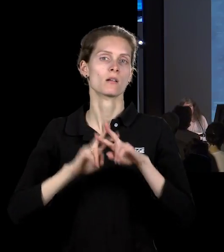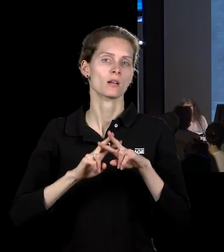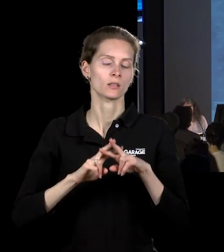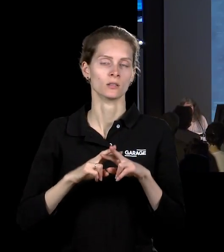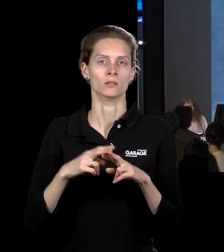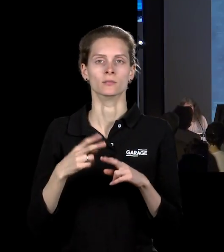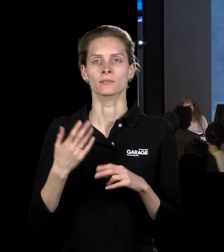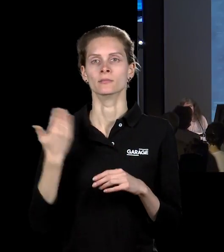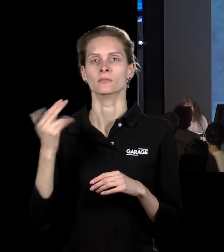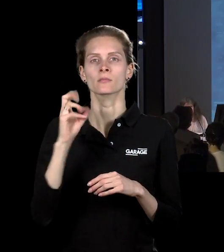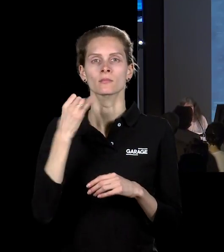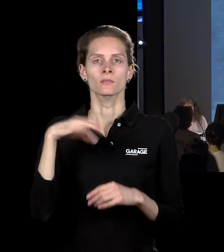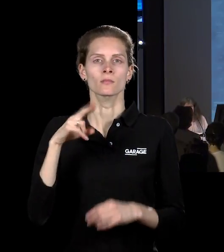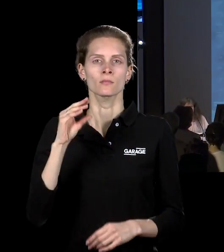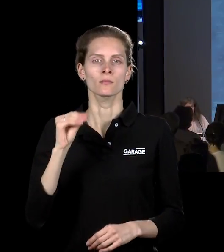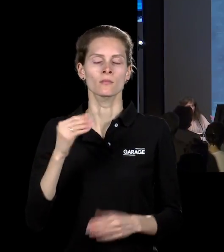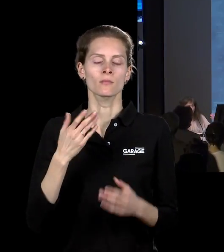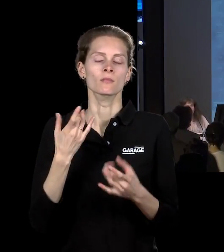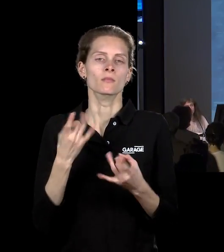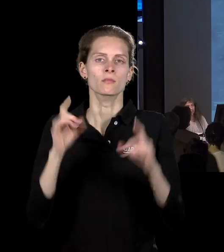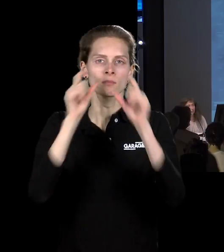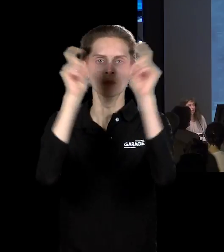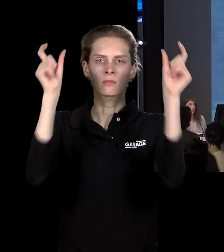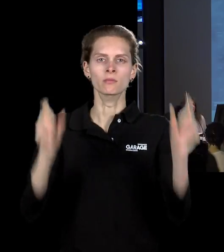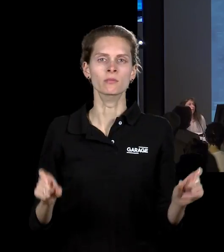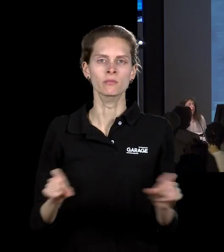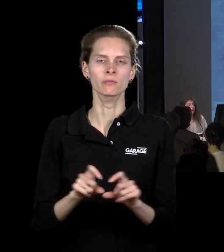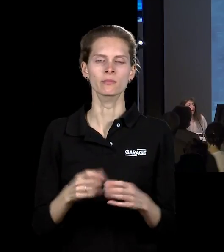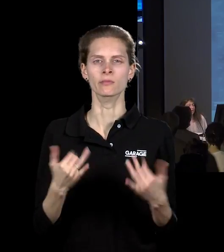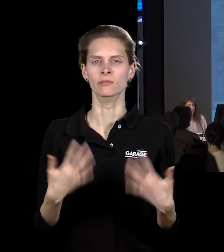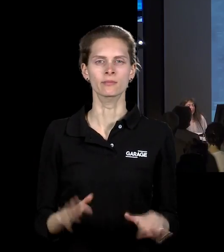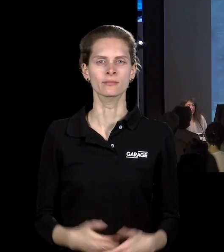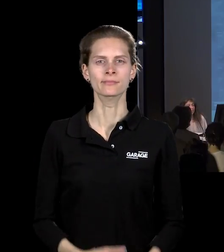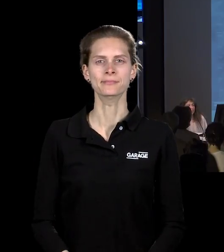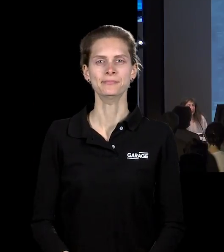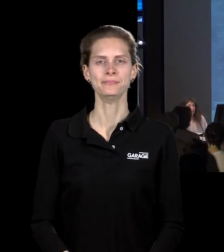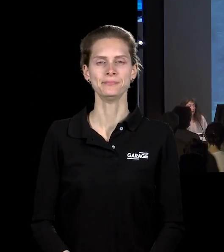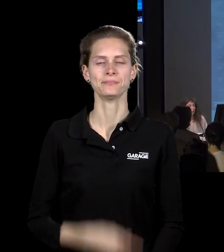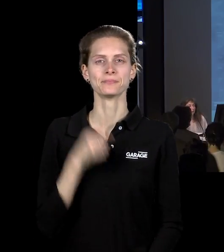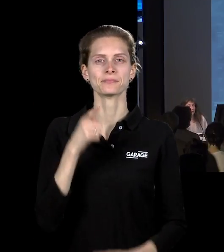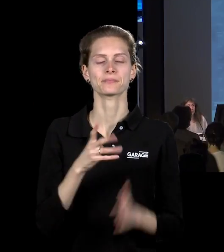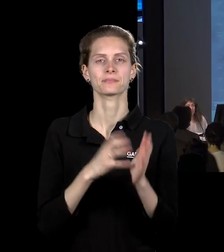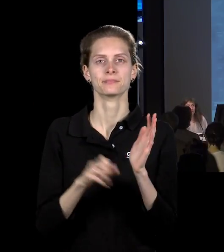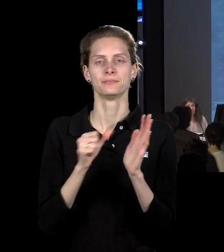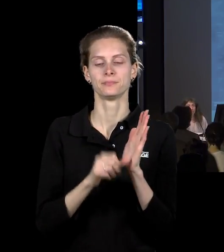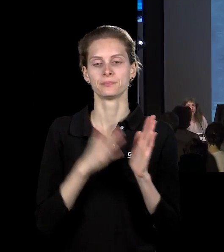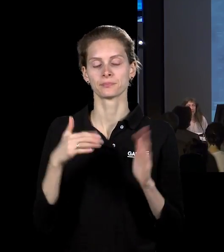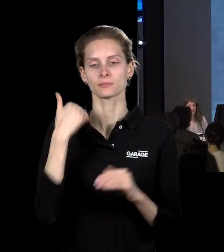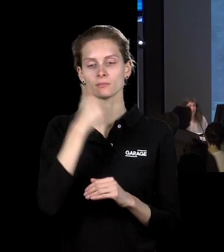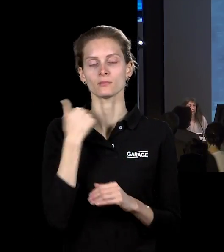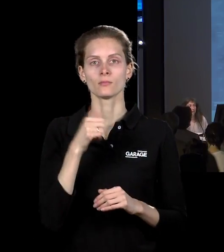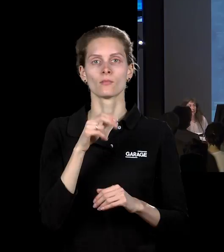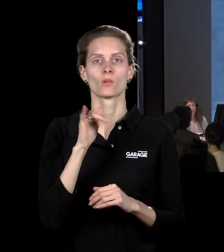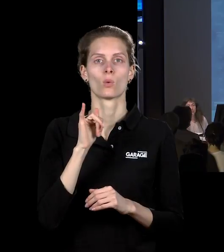портрет Кейджа, который является рамой для портрета, и рамой, которая рамирует пространство. В 60-е годы же Олтор де